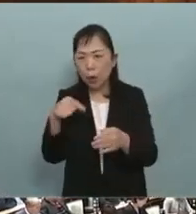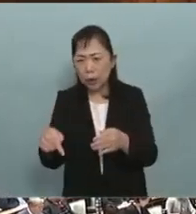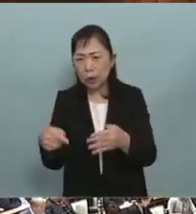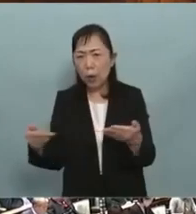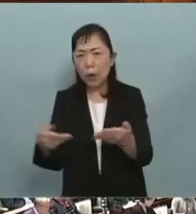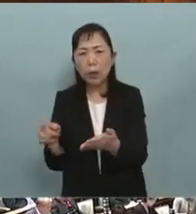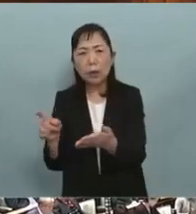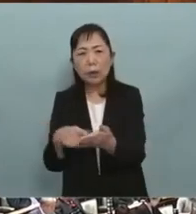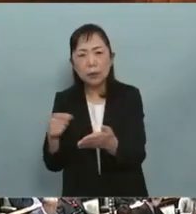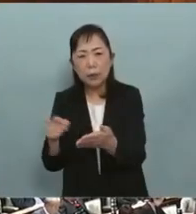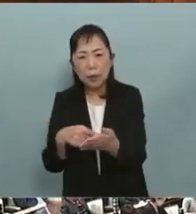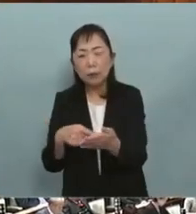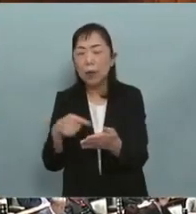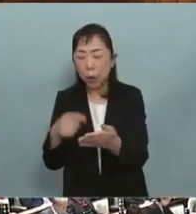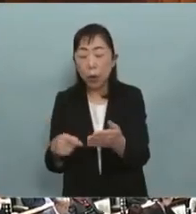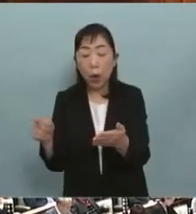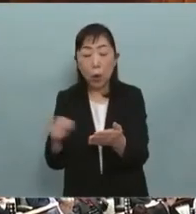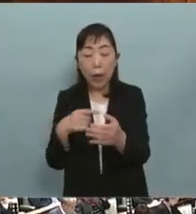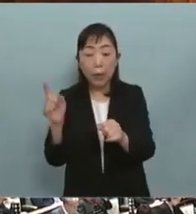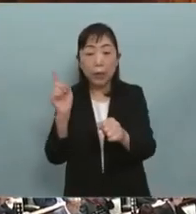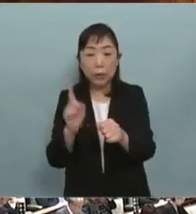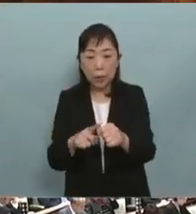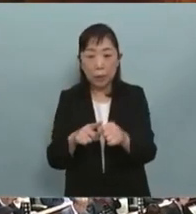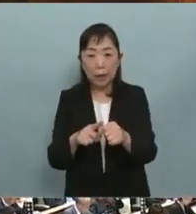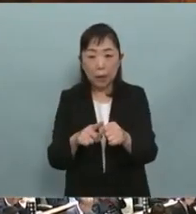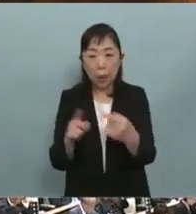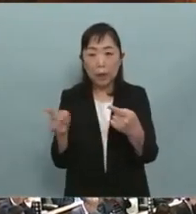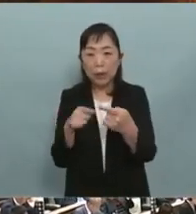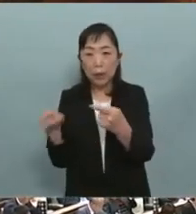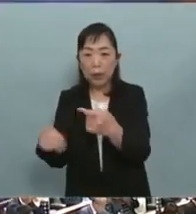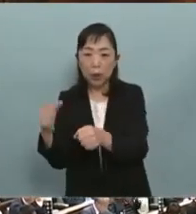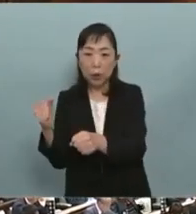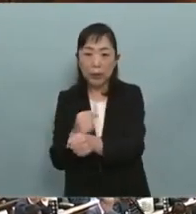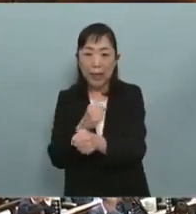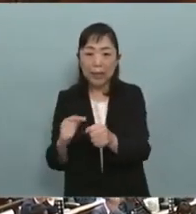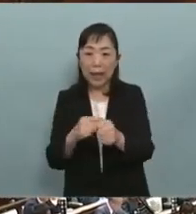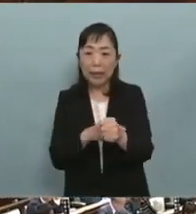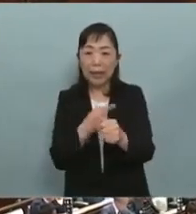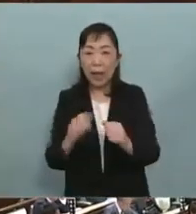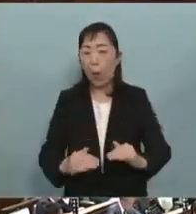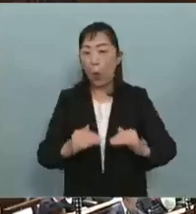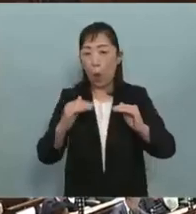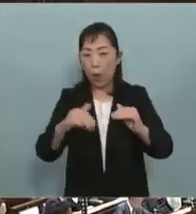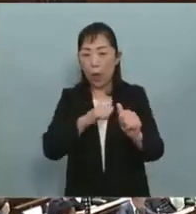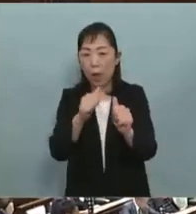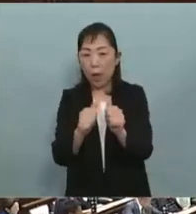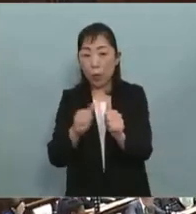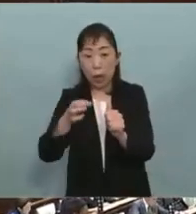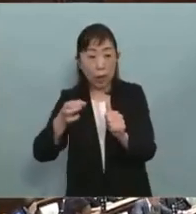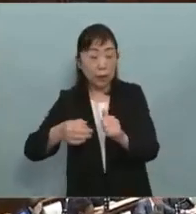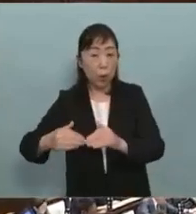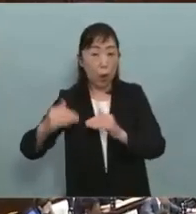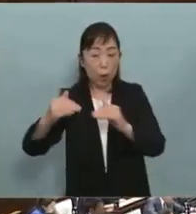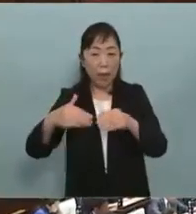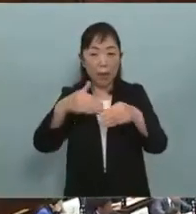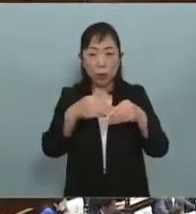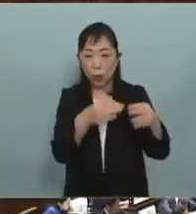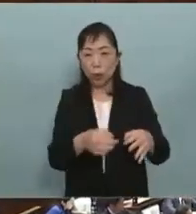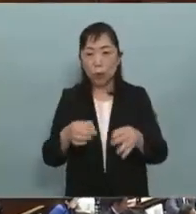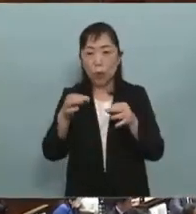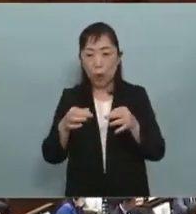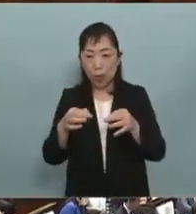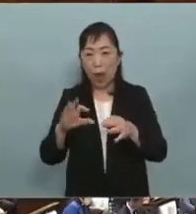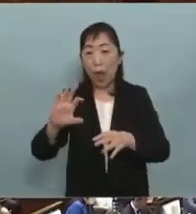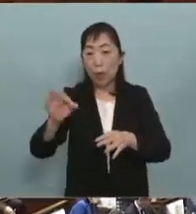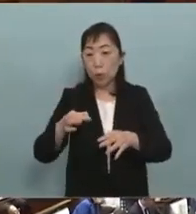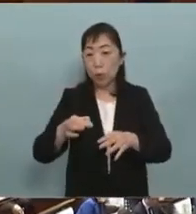公循環に向けて1人1人の生産性を上げ付加価値を上げ所得を上げ物価